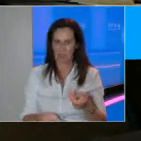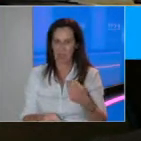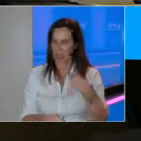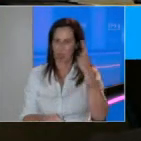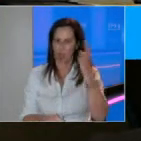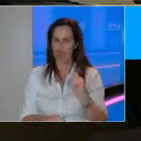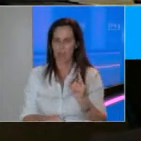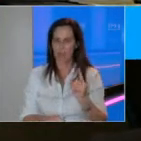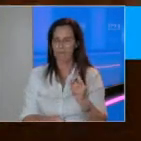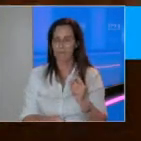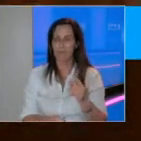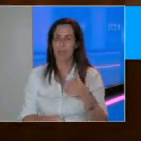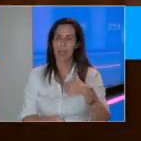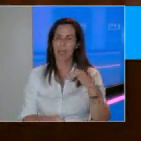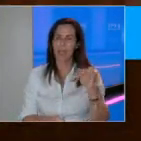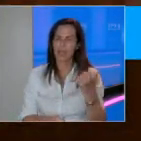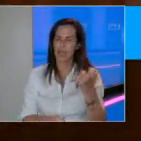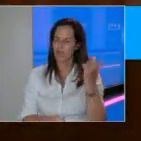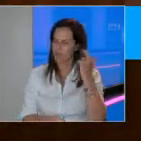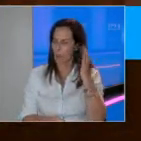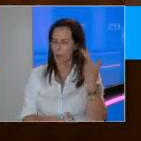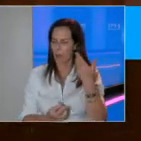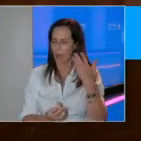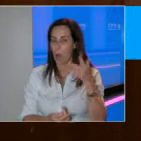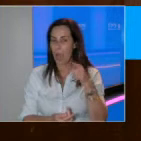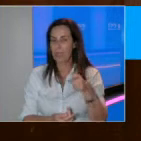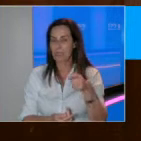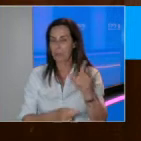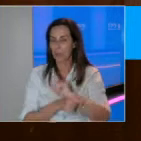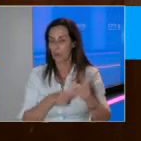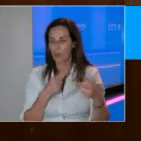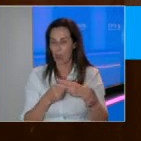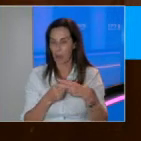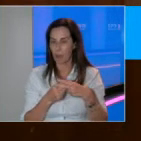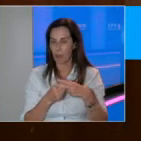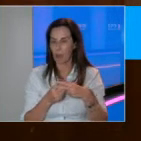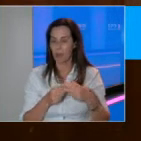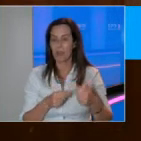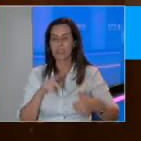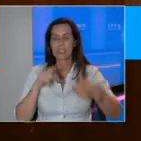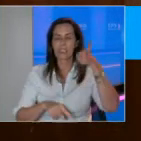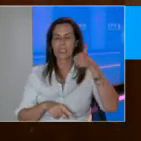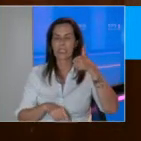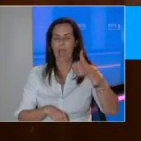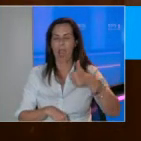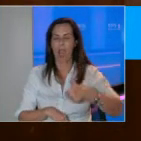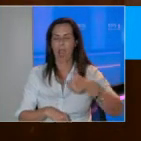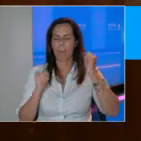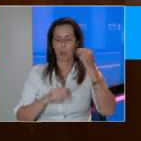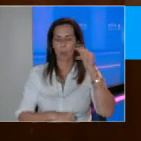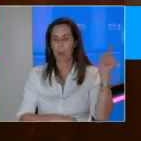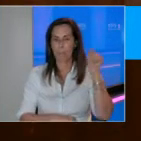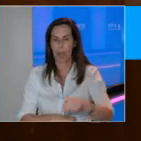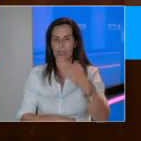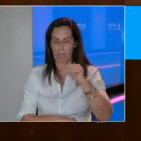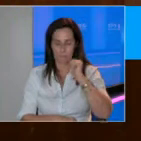אחר. אני כן שומע מכל מיני כיוונים שיכול להיות שבתקופה הקרובה פומפאו מגיע מחר, ואני מניח שאף אחד לא יגנוב לו שום כותרות